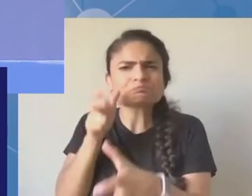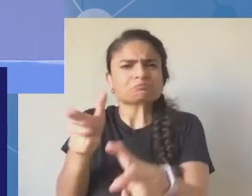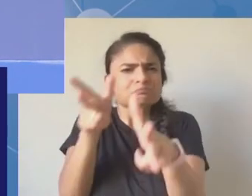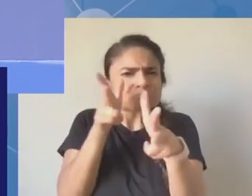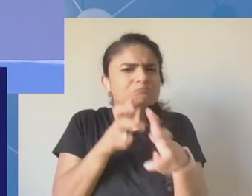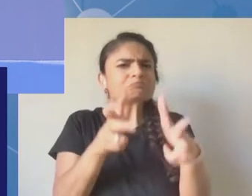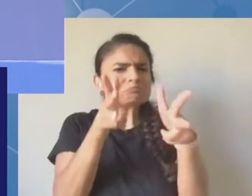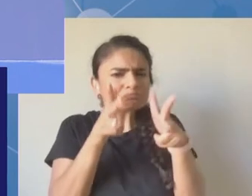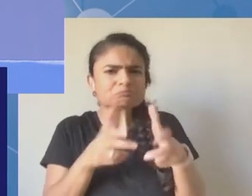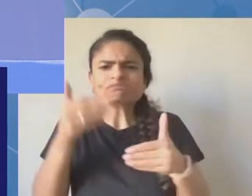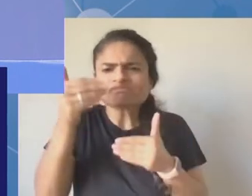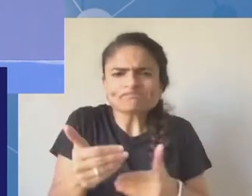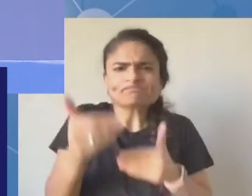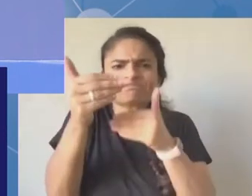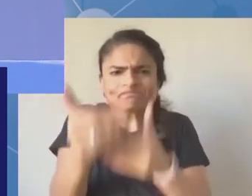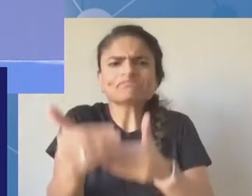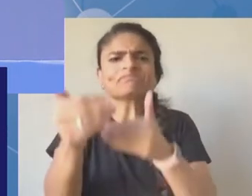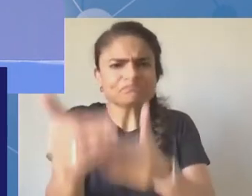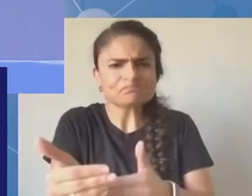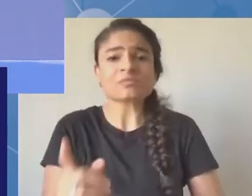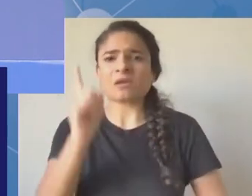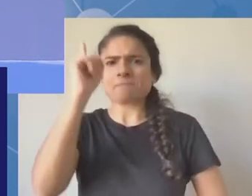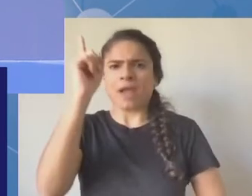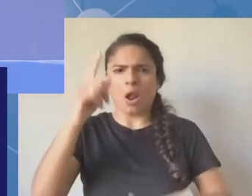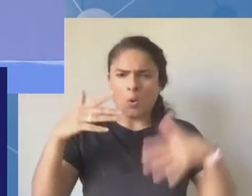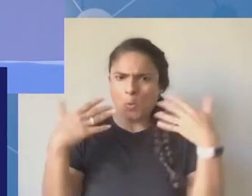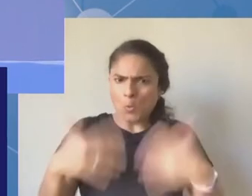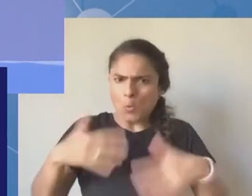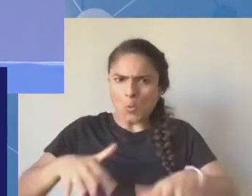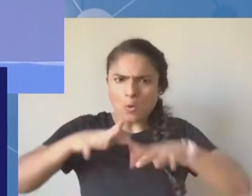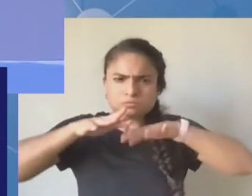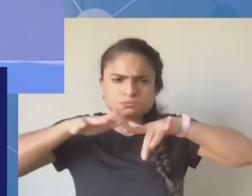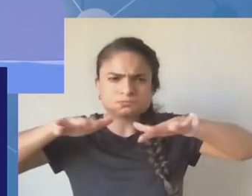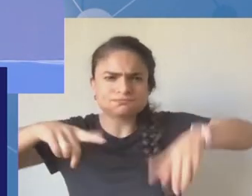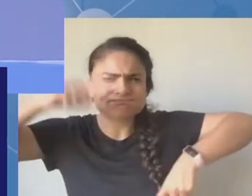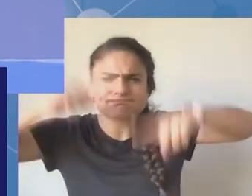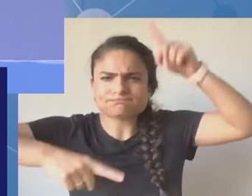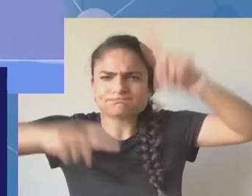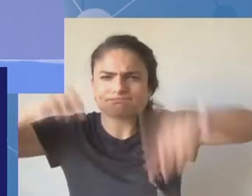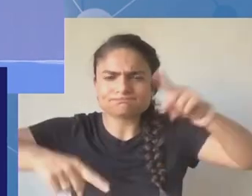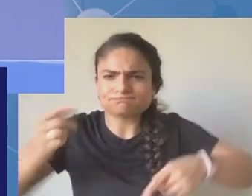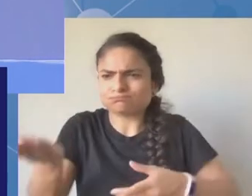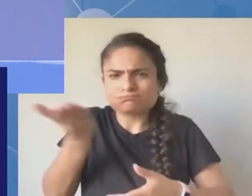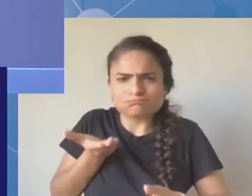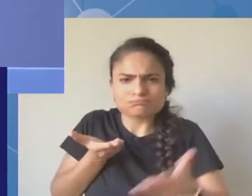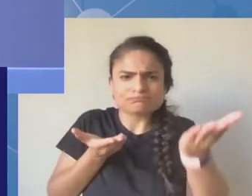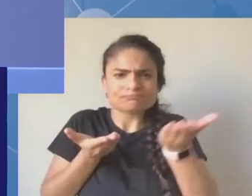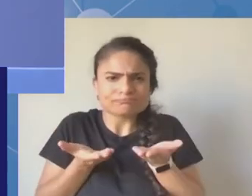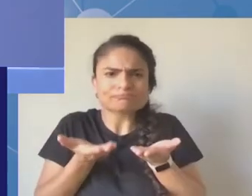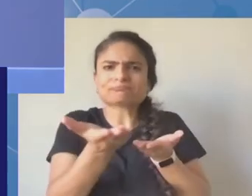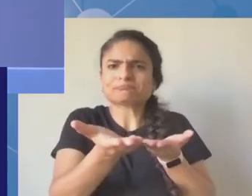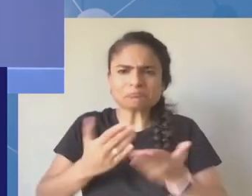كلها. أنا سعيدة وأتطلع إلى استماع إلى أصواتكم في هذه